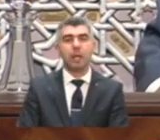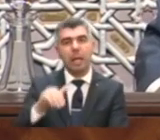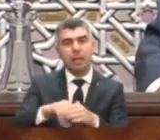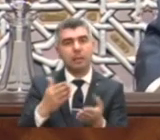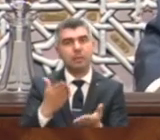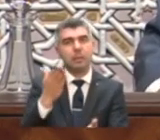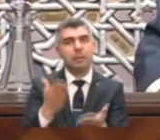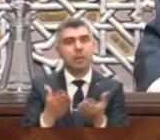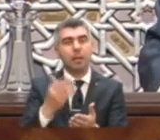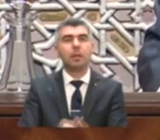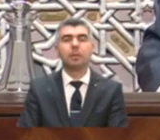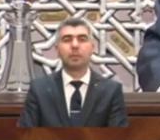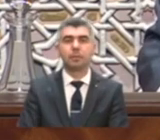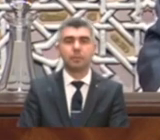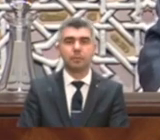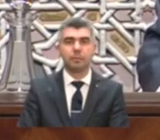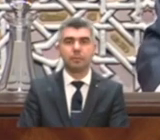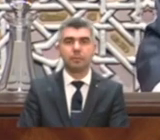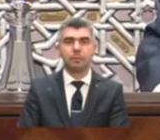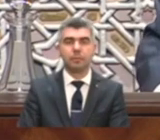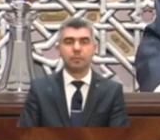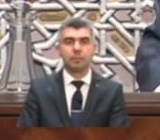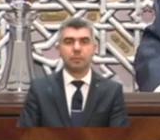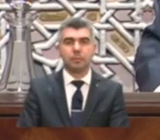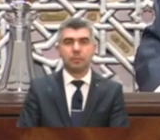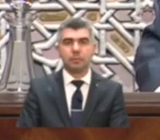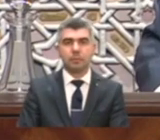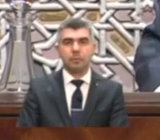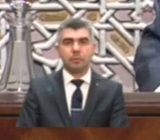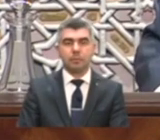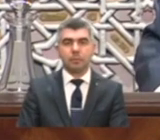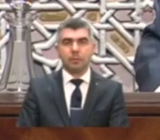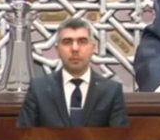الوحدة والتعادلية، تفضل سيد النائب المحترم.